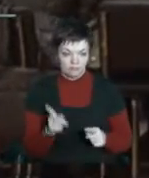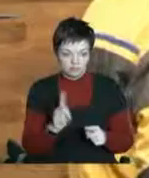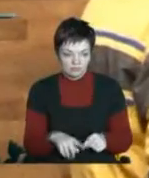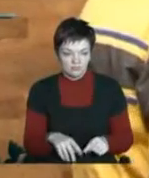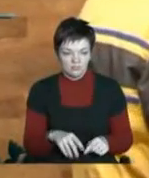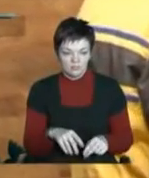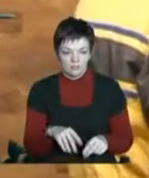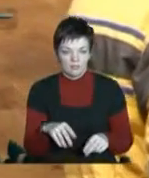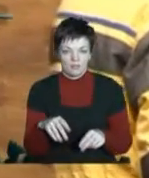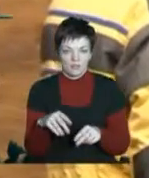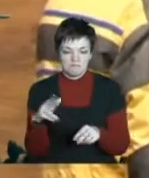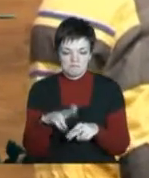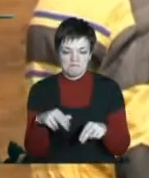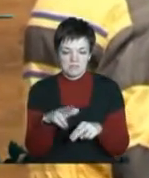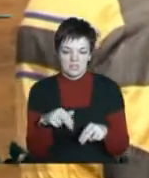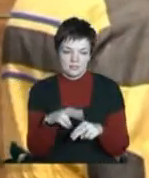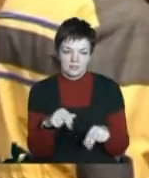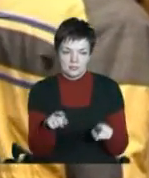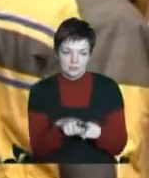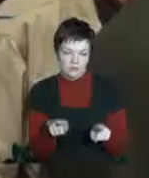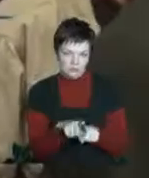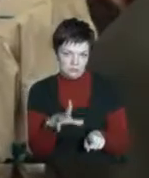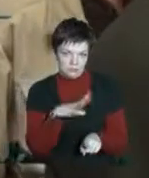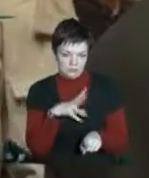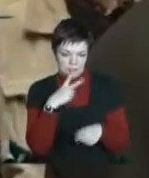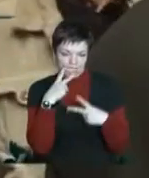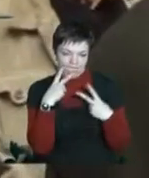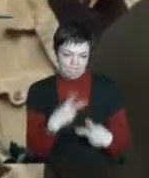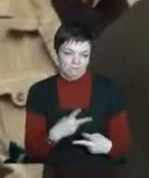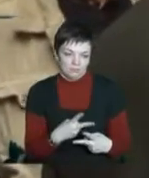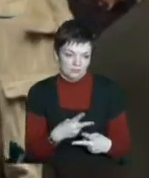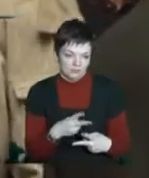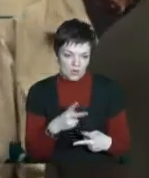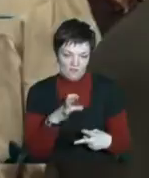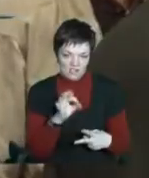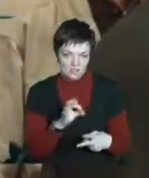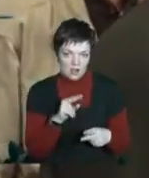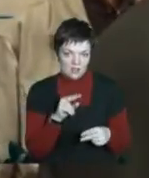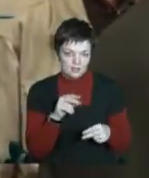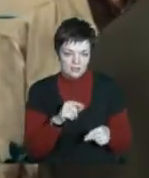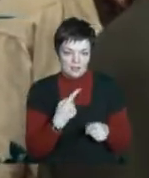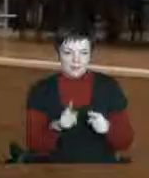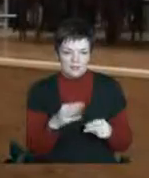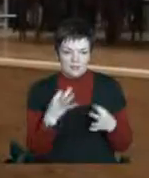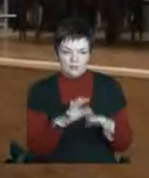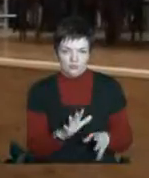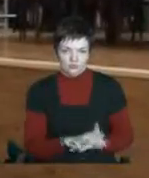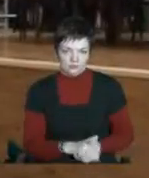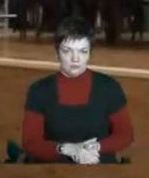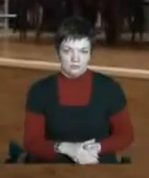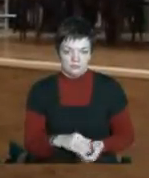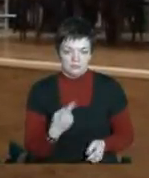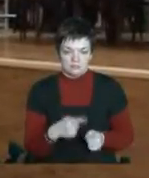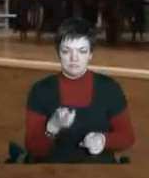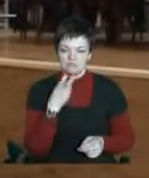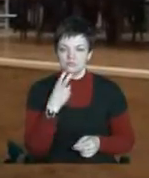посты. Оградив доступ кандидатов в депутаты, представителей партий, официальных наблюдателей и журналистов к сцене, на которой